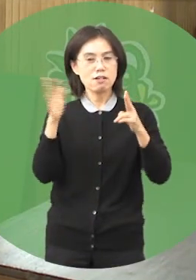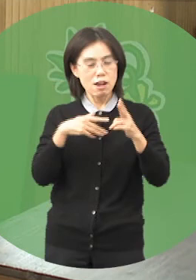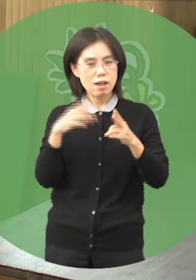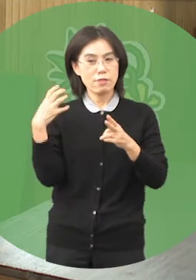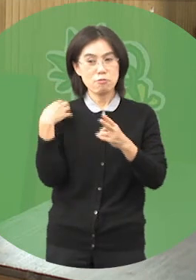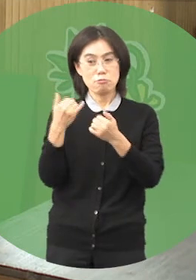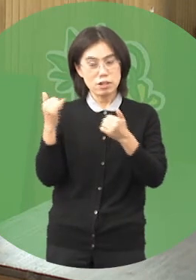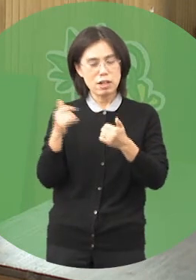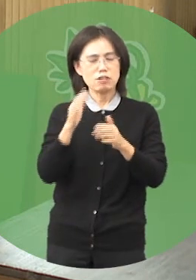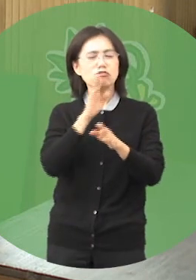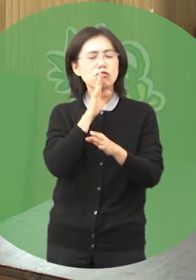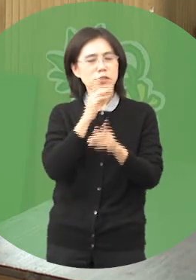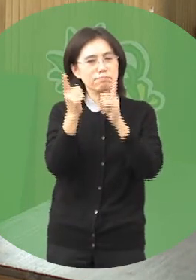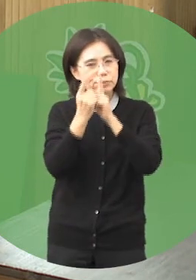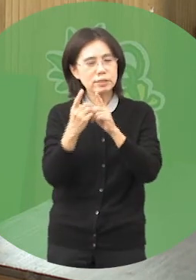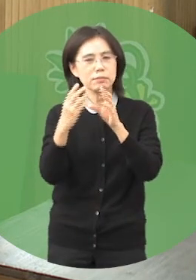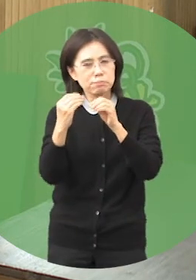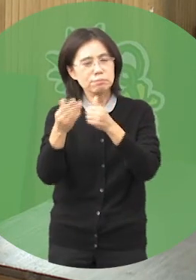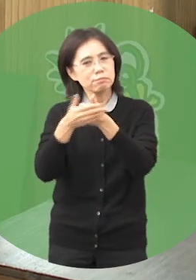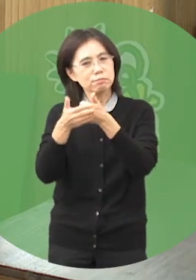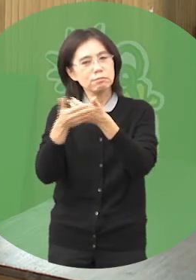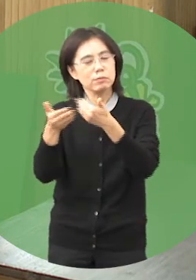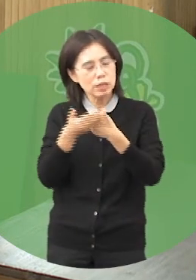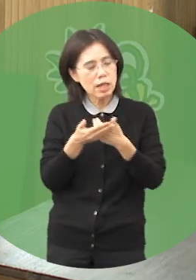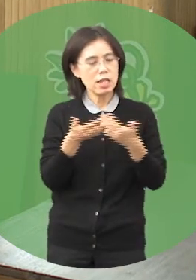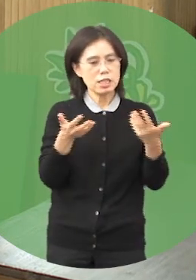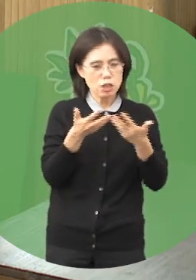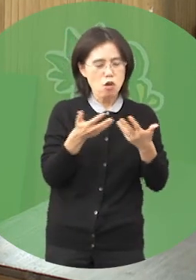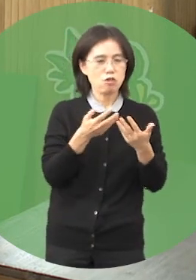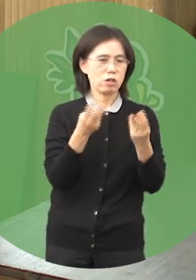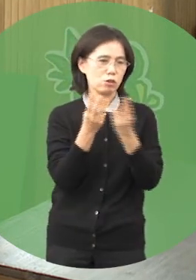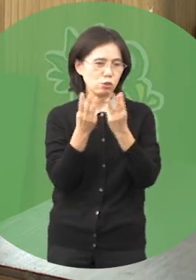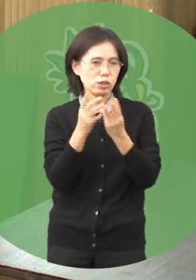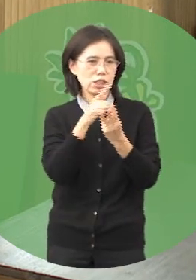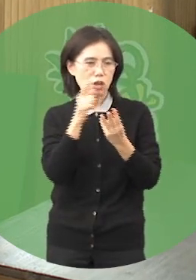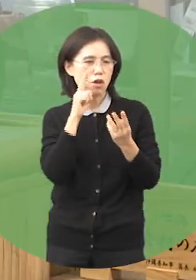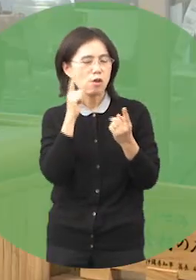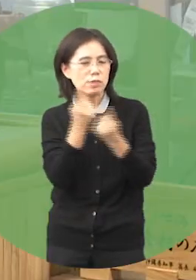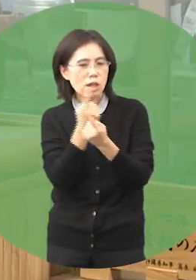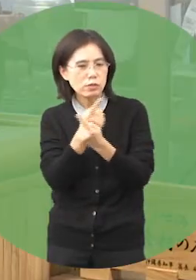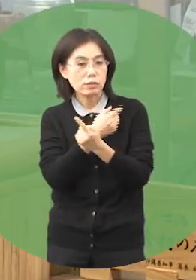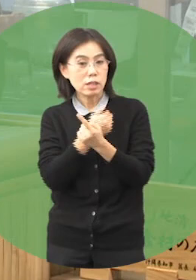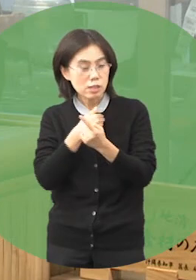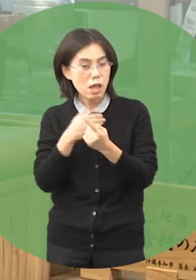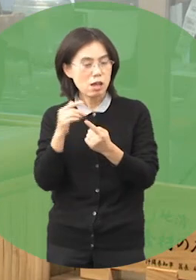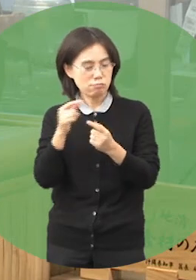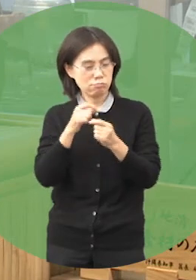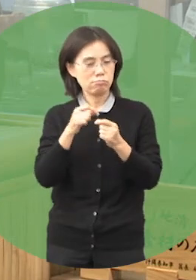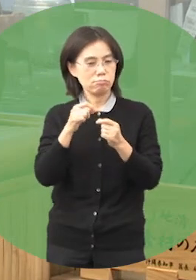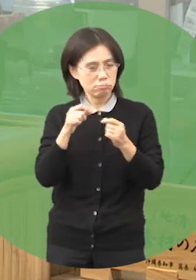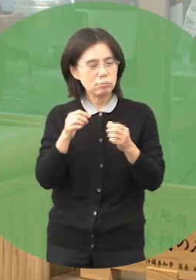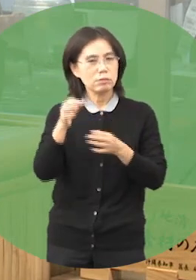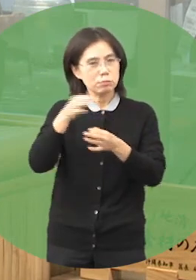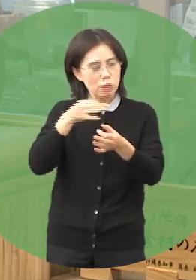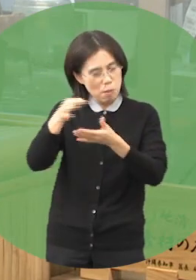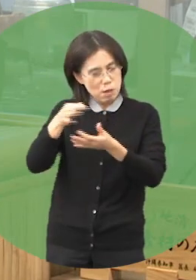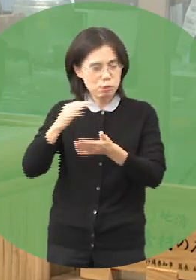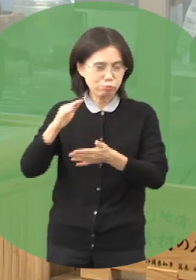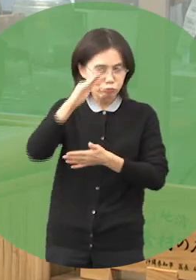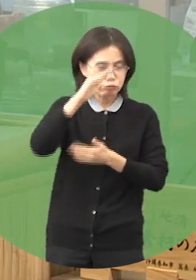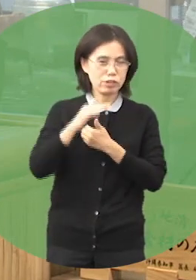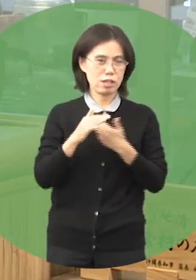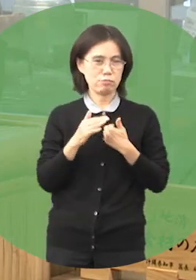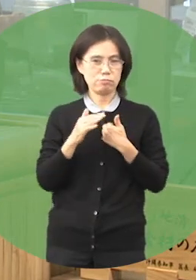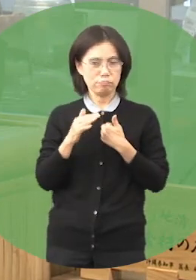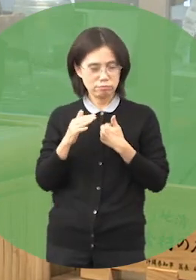アドバイスをもらい、事業や数字の見直しができたことで業績も上がっています。第三者の目で評価してもらえるので、